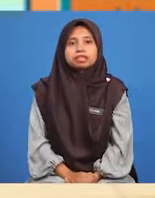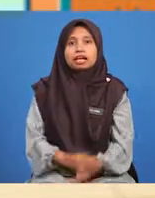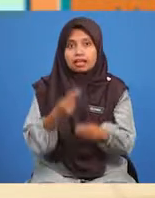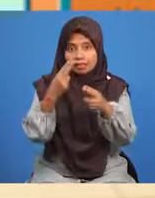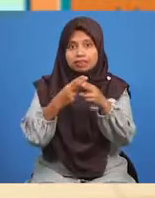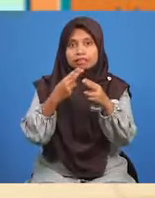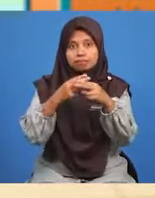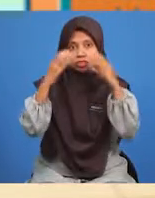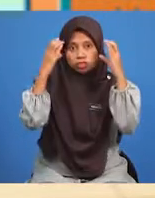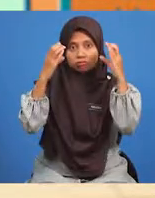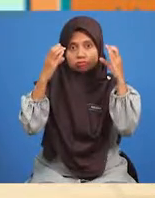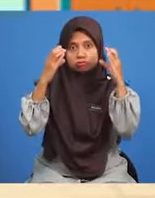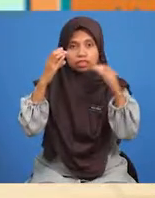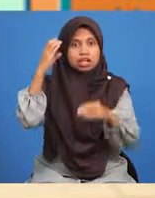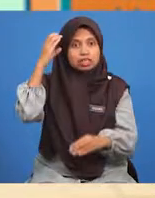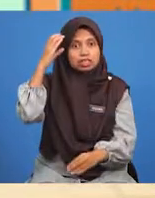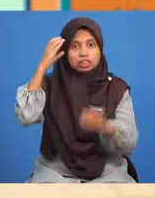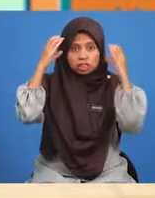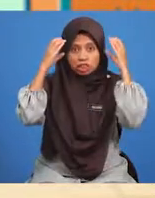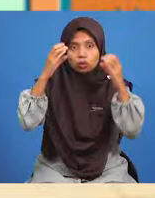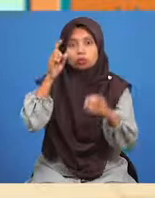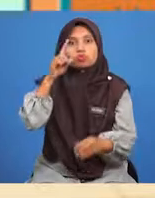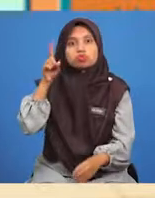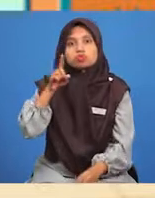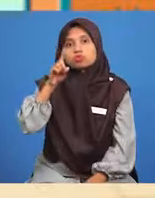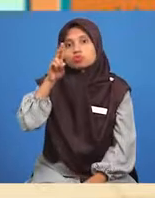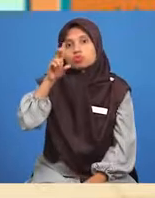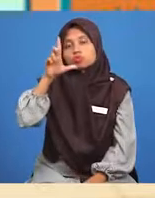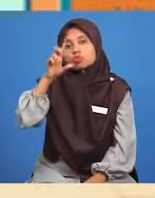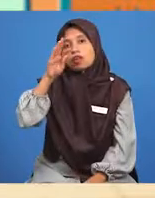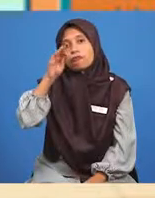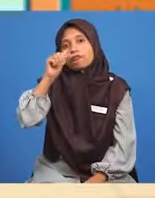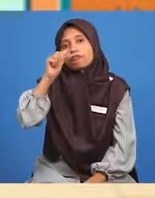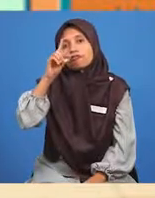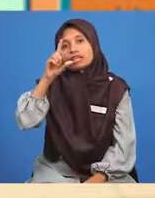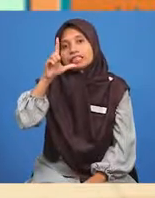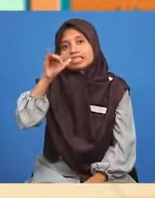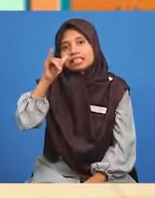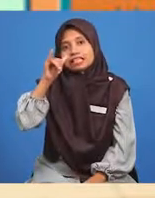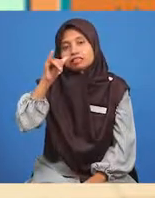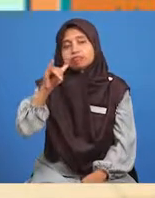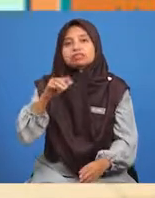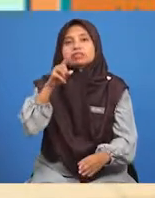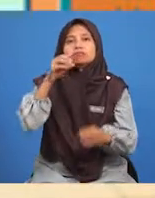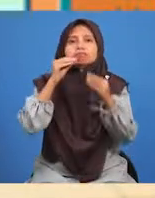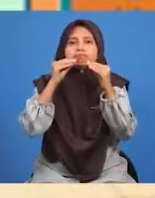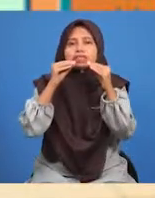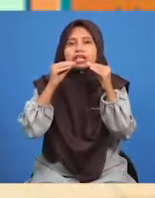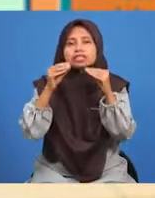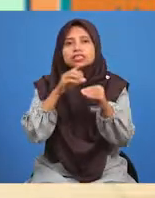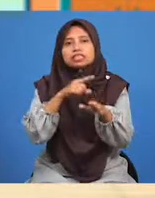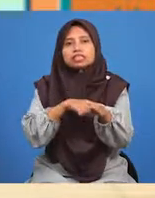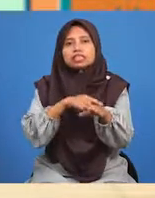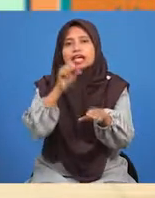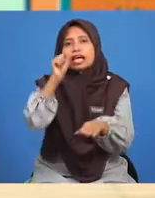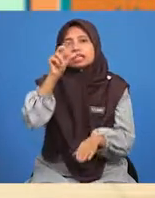Nama cikgu ialah Cikgu Zulfadli bin Zainal Abidin dan cikgu mengajar di SK Segambut